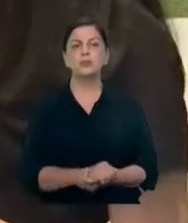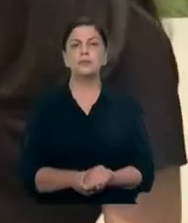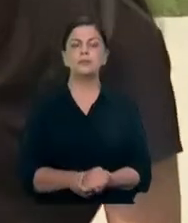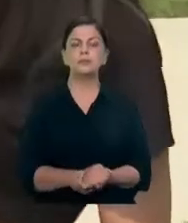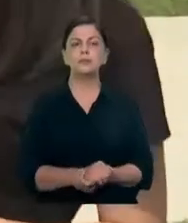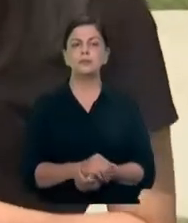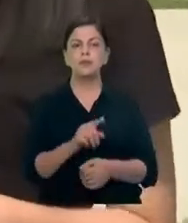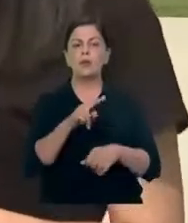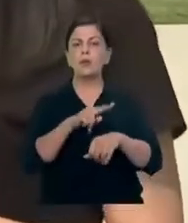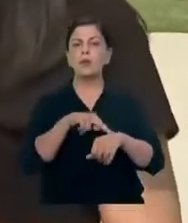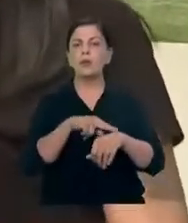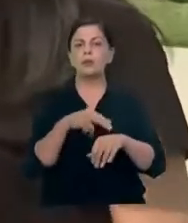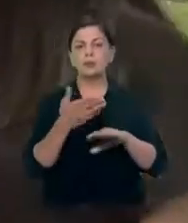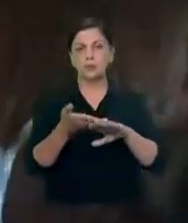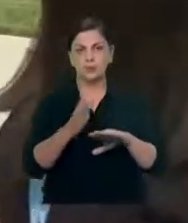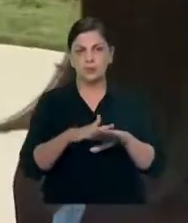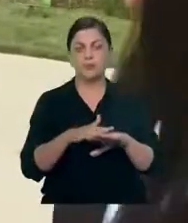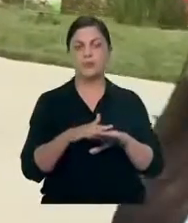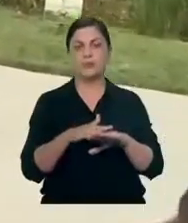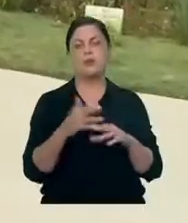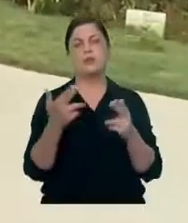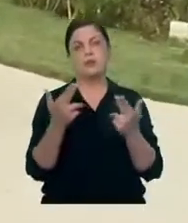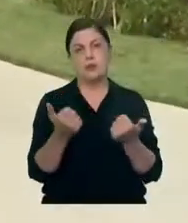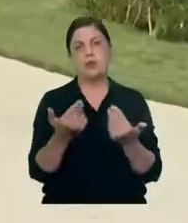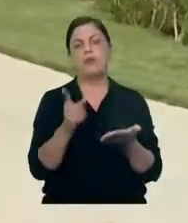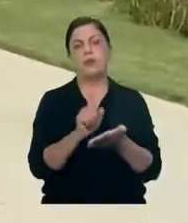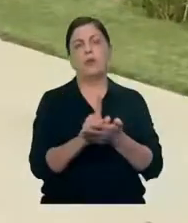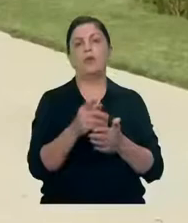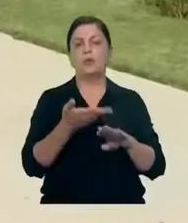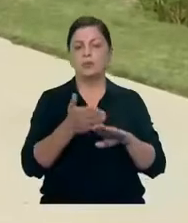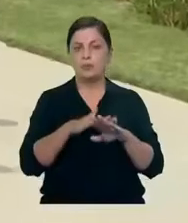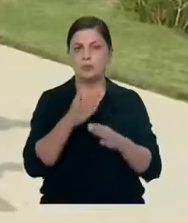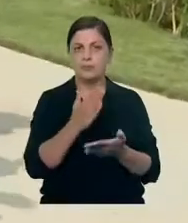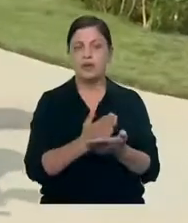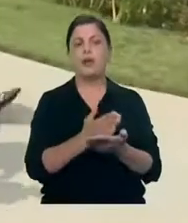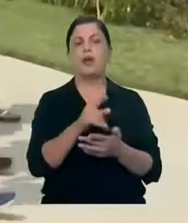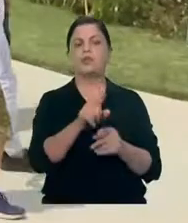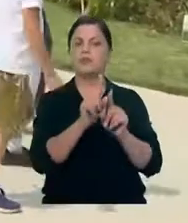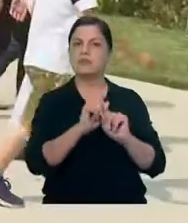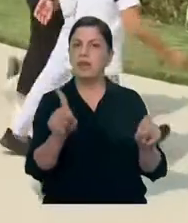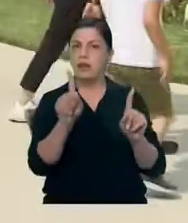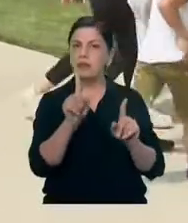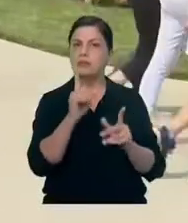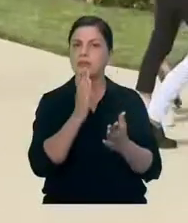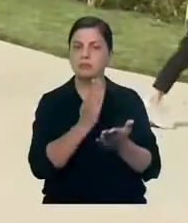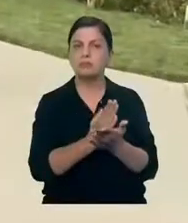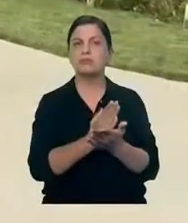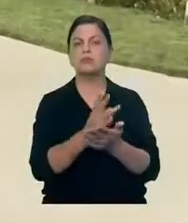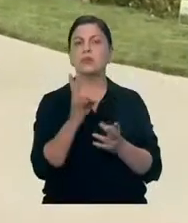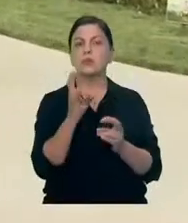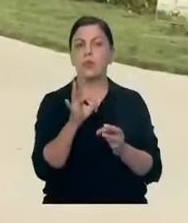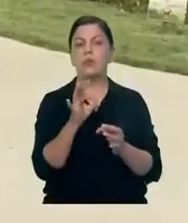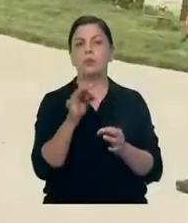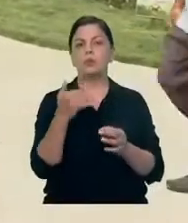Polis peşəsinin çətinlikləri. Təbii, çətinliyi də var, onun özəlliyi də var. Ancaq bu çətinlik əgər işləyərəkdəndirsə, biz onu